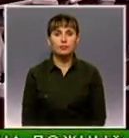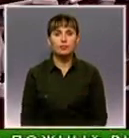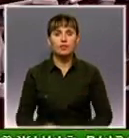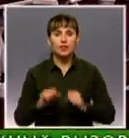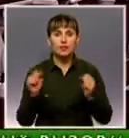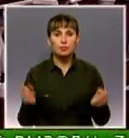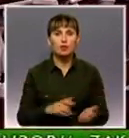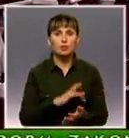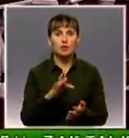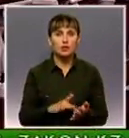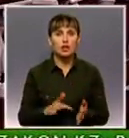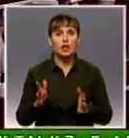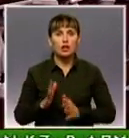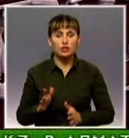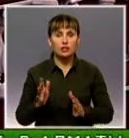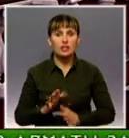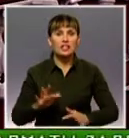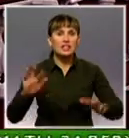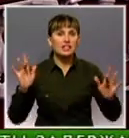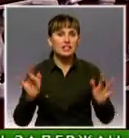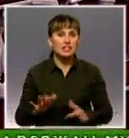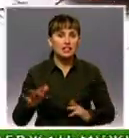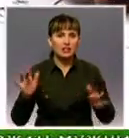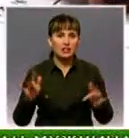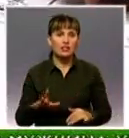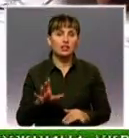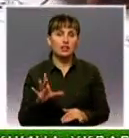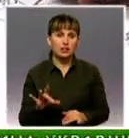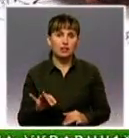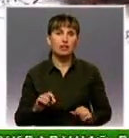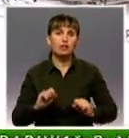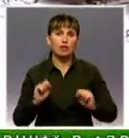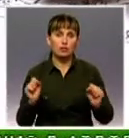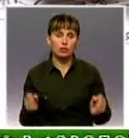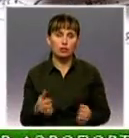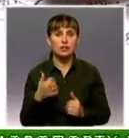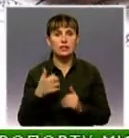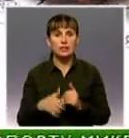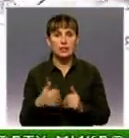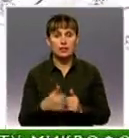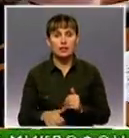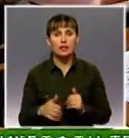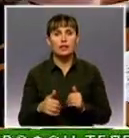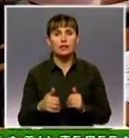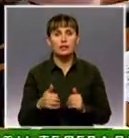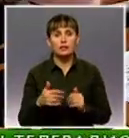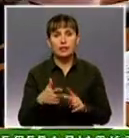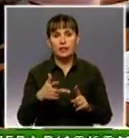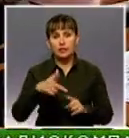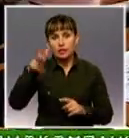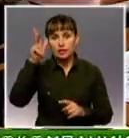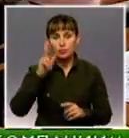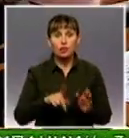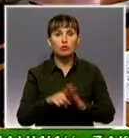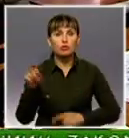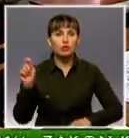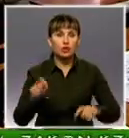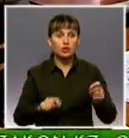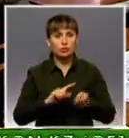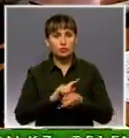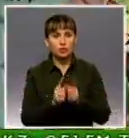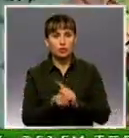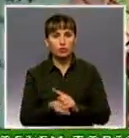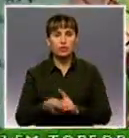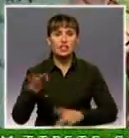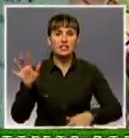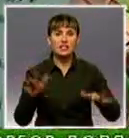Зима в мегаполисе ожидается снежной и умеренно морозной. По словам синоптиков, уже в третьей декаде ноября начнутся дожди с переходом в снег.